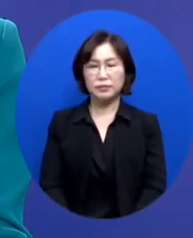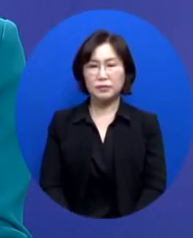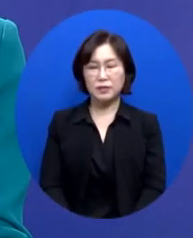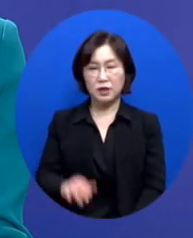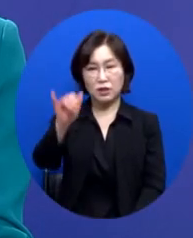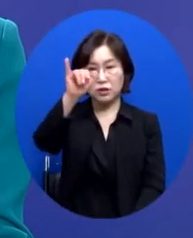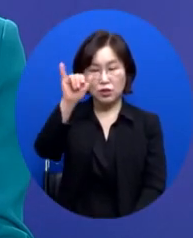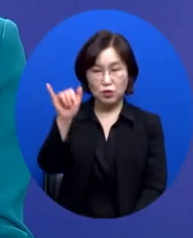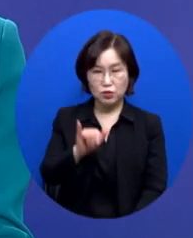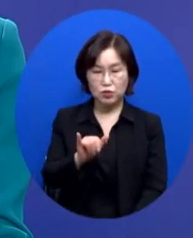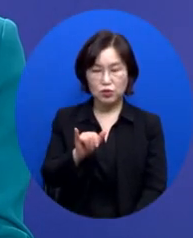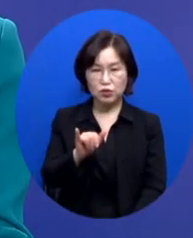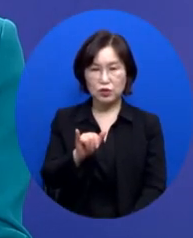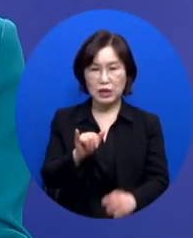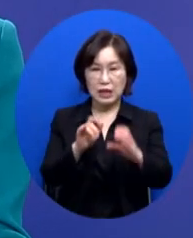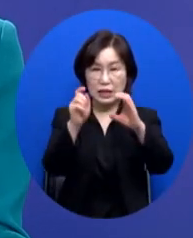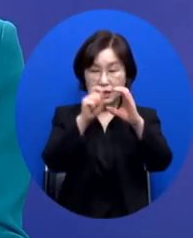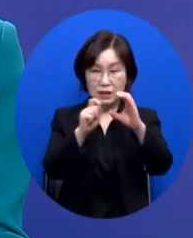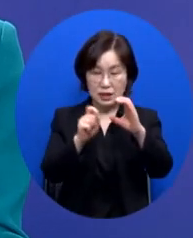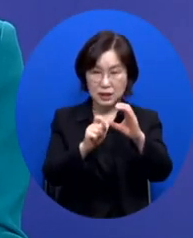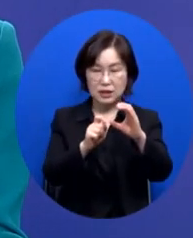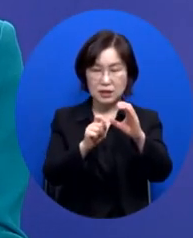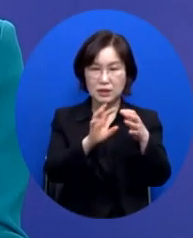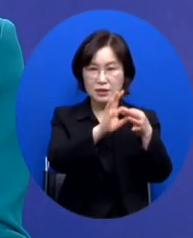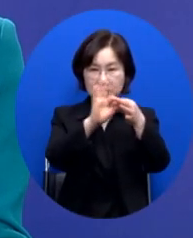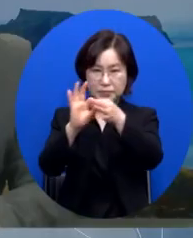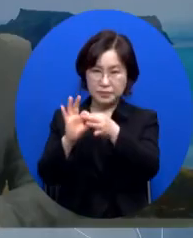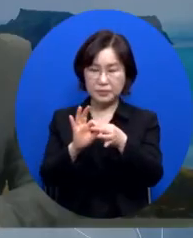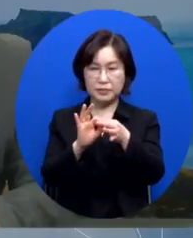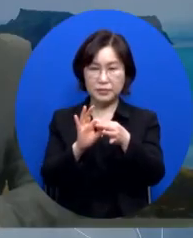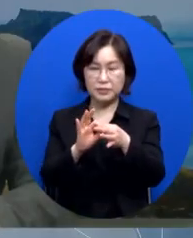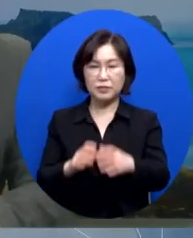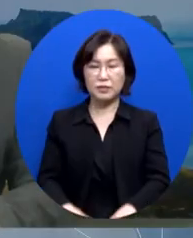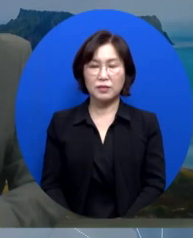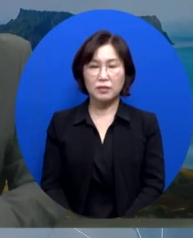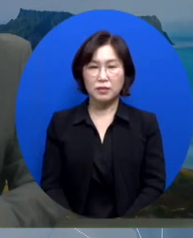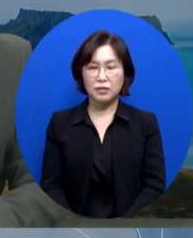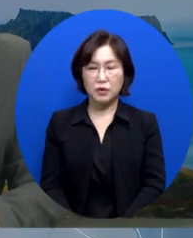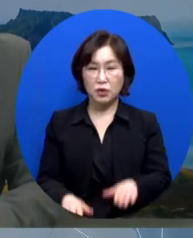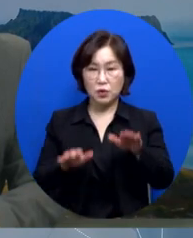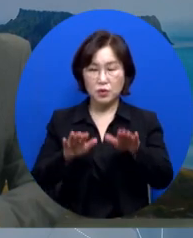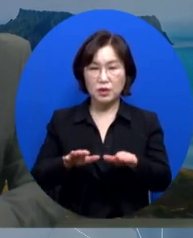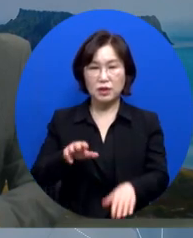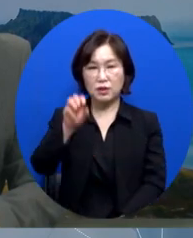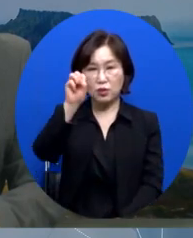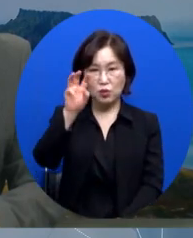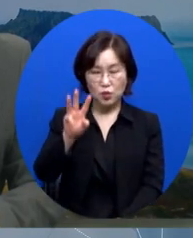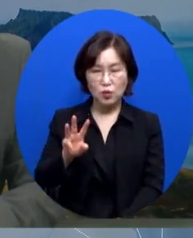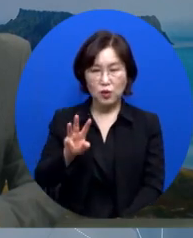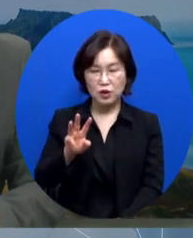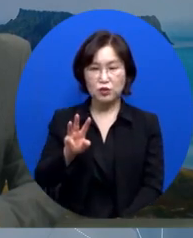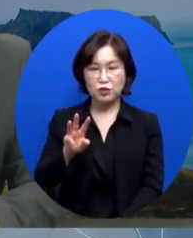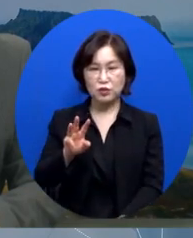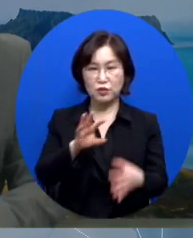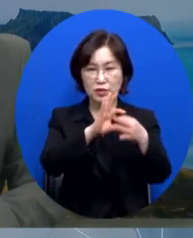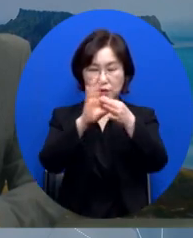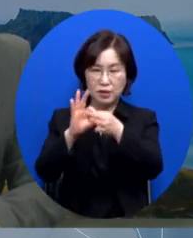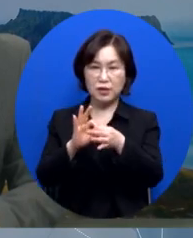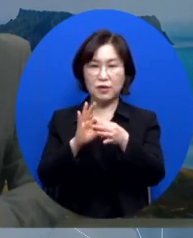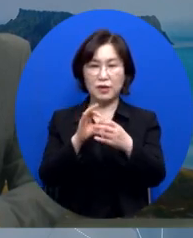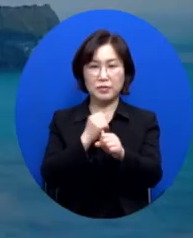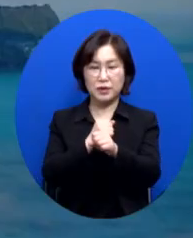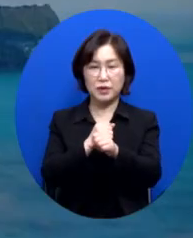전국에 있는 CTS 뉴스 스튜디오를 연결하는 시간입니다. 전국의 생생한 소식, 오늘은 CTS 광주 스튜디오를